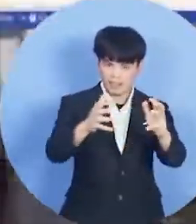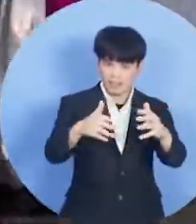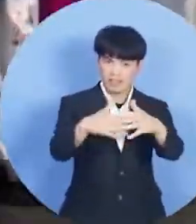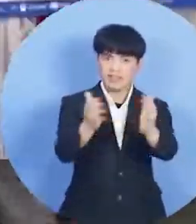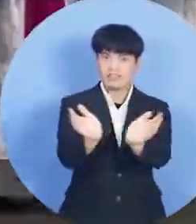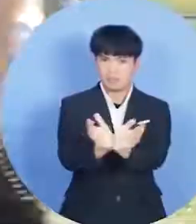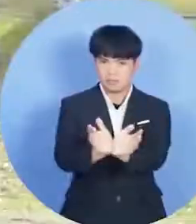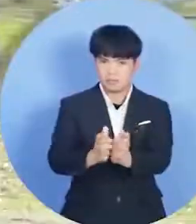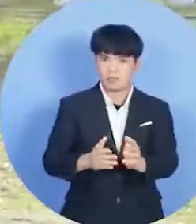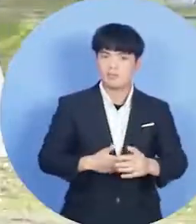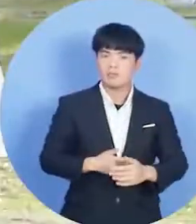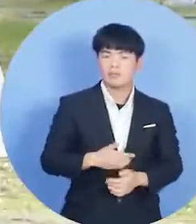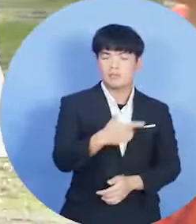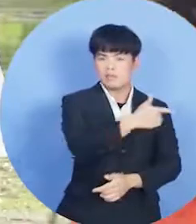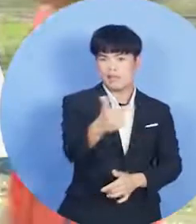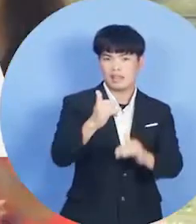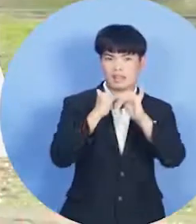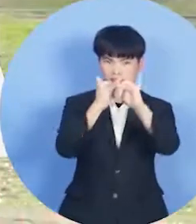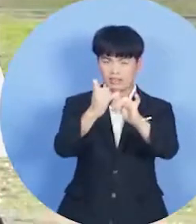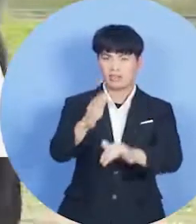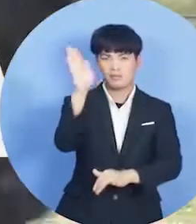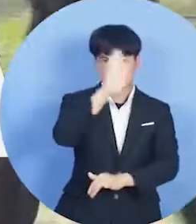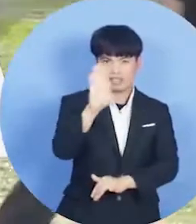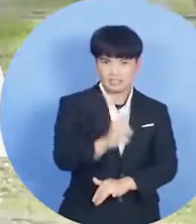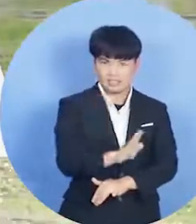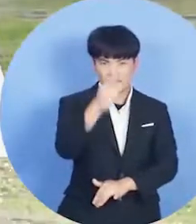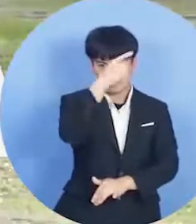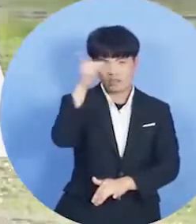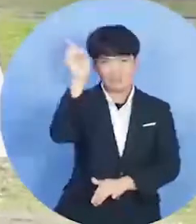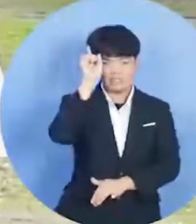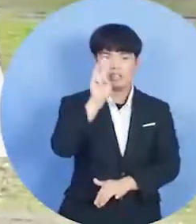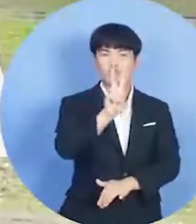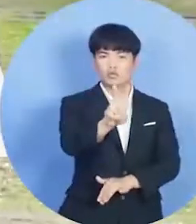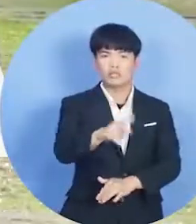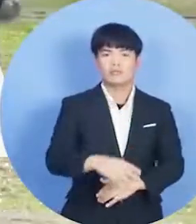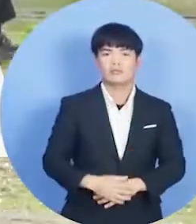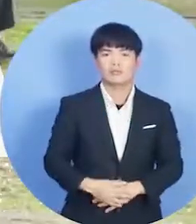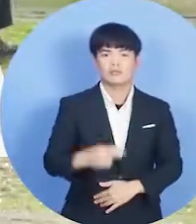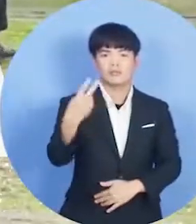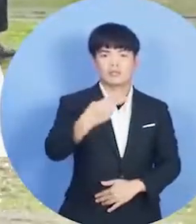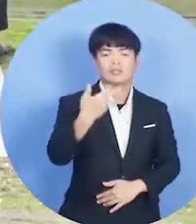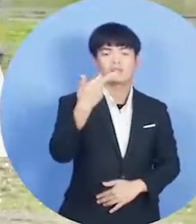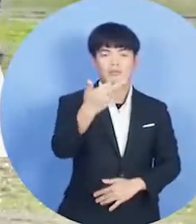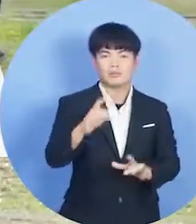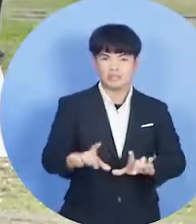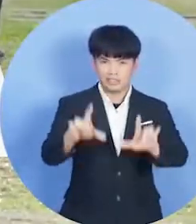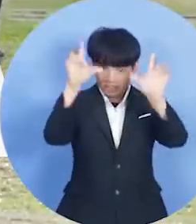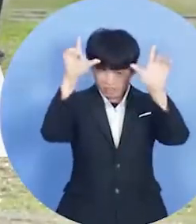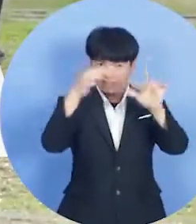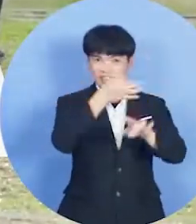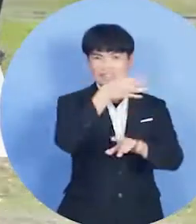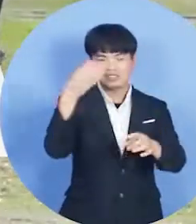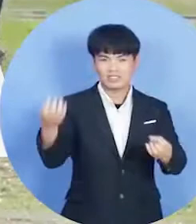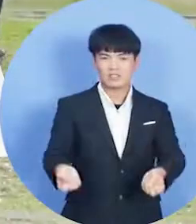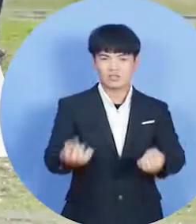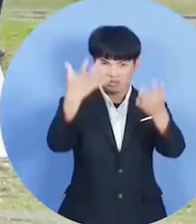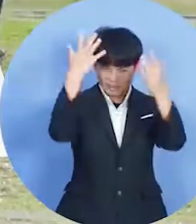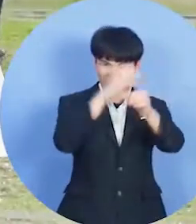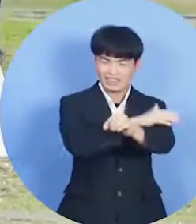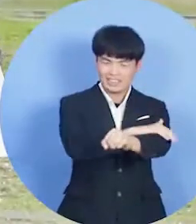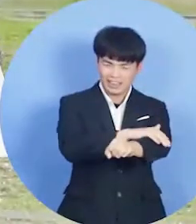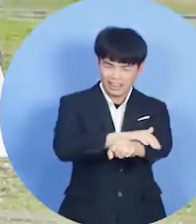수상했습니다. 2017 흥타령 춤축제가 성황리에 마무리될 수 있도록 우리 성원을